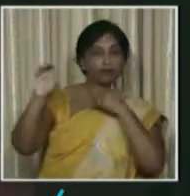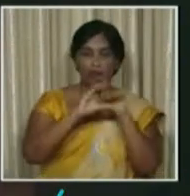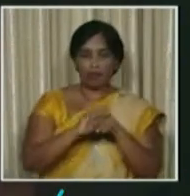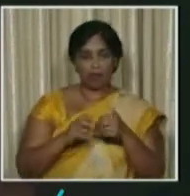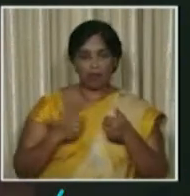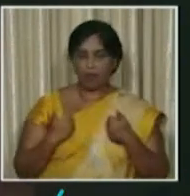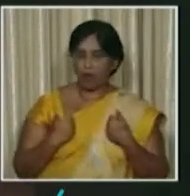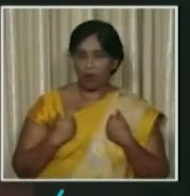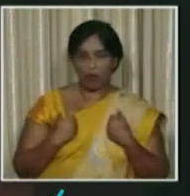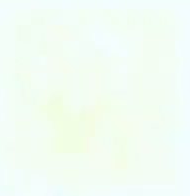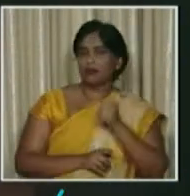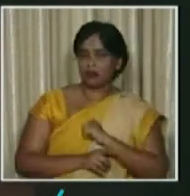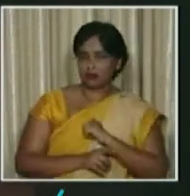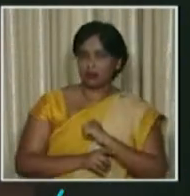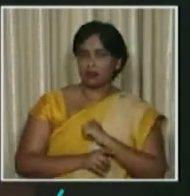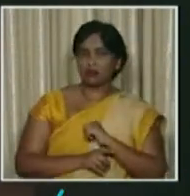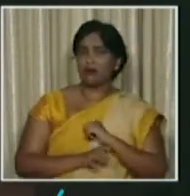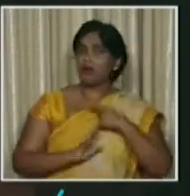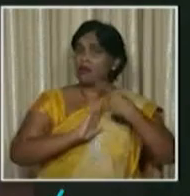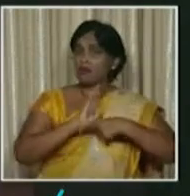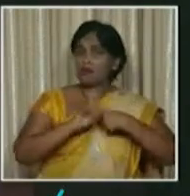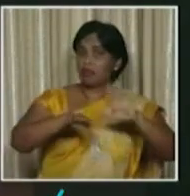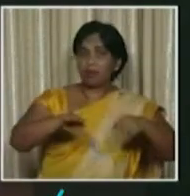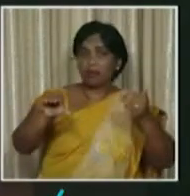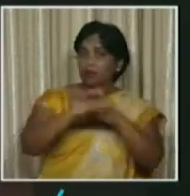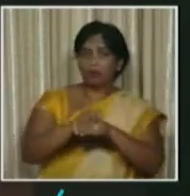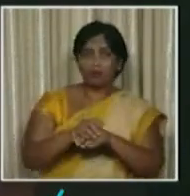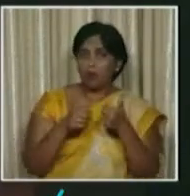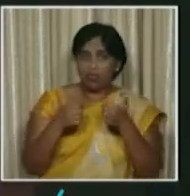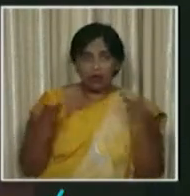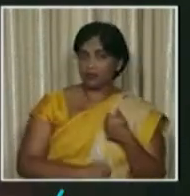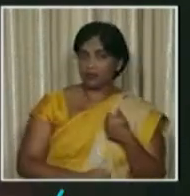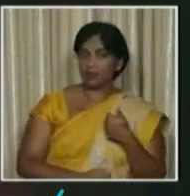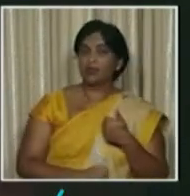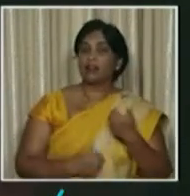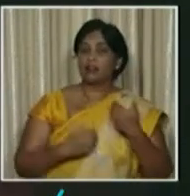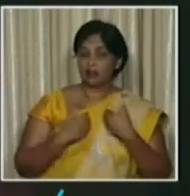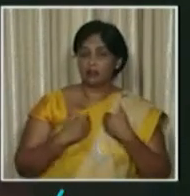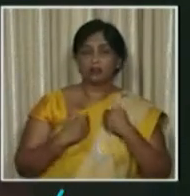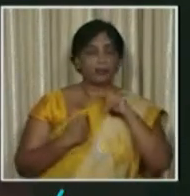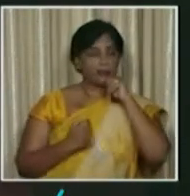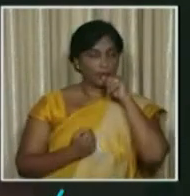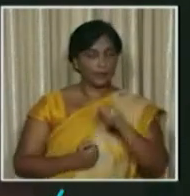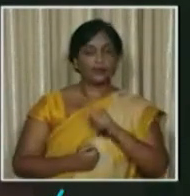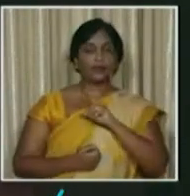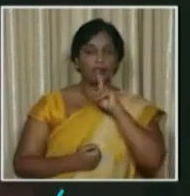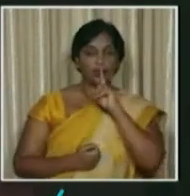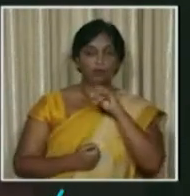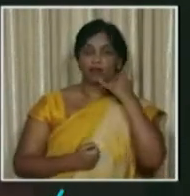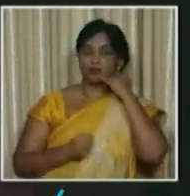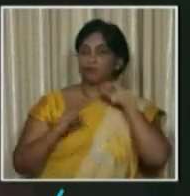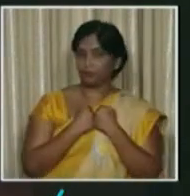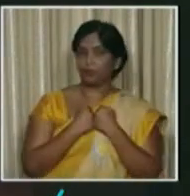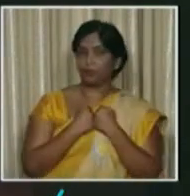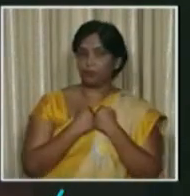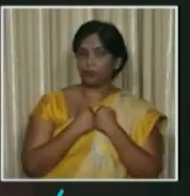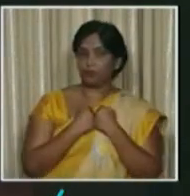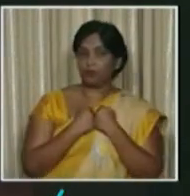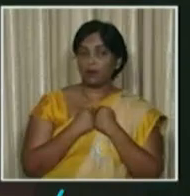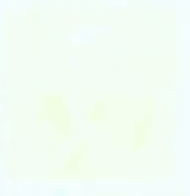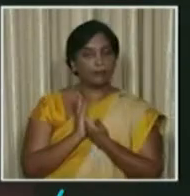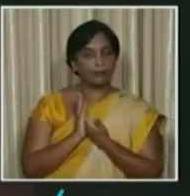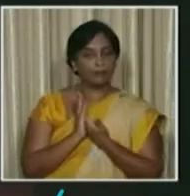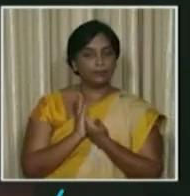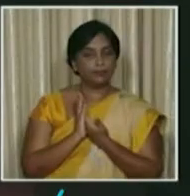පෞද්ගලික විද්‍යාලවලට. ඇයි රටේ දරුවන්ට ඒ විකල්පය හොඳ නැත්තේ? පැහැදිලිව කියන්න කැමති සමගි ජන බලවේගේ